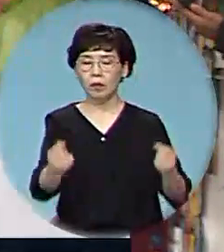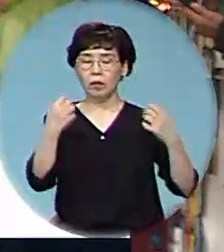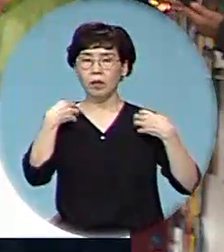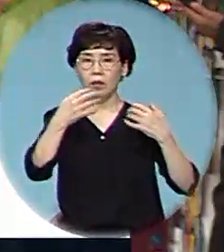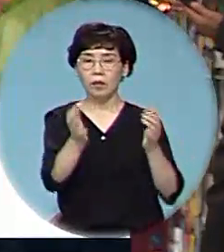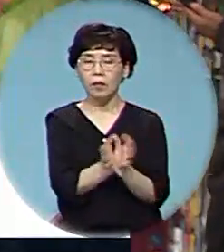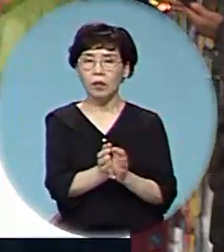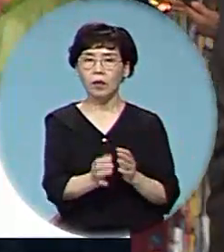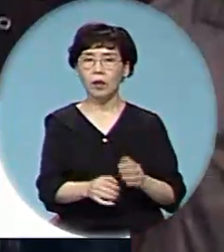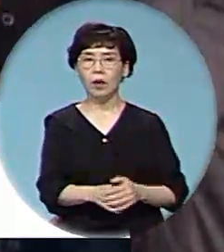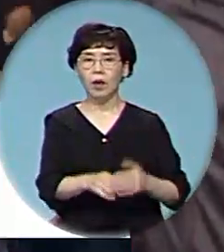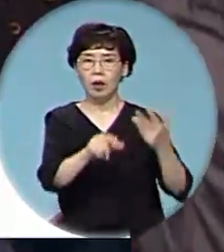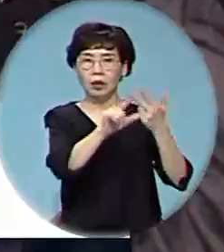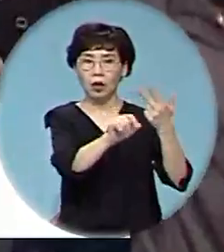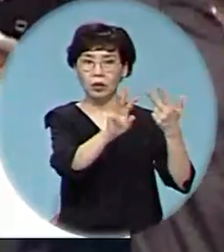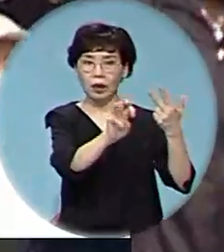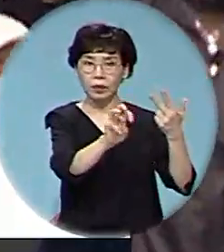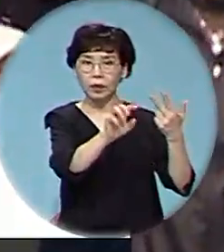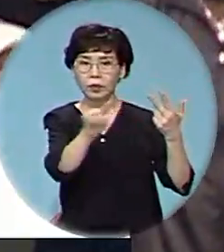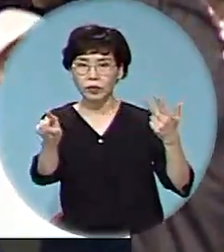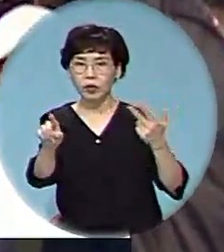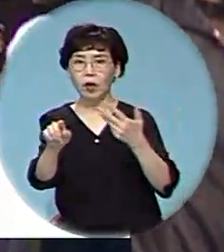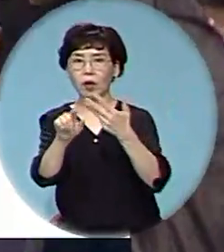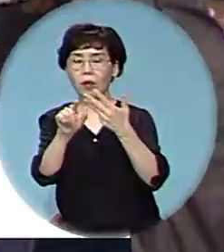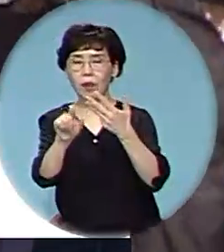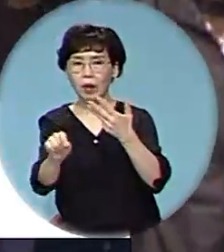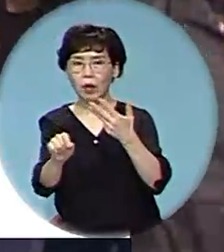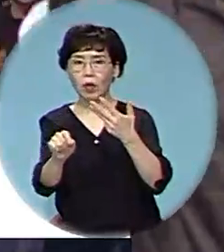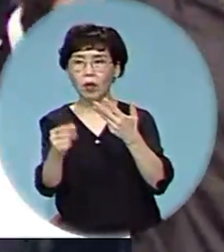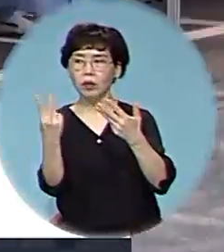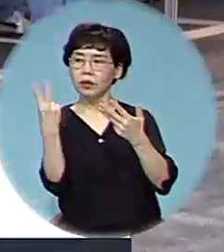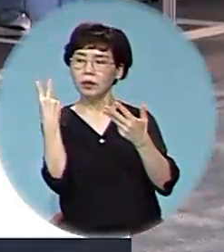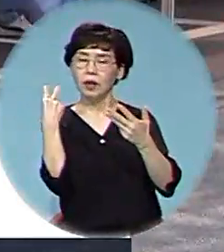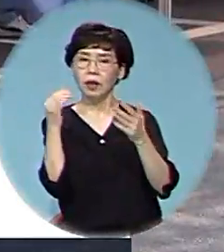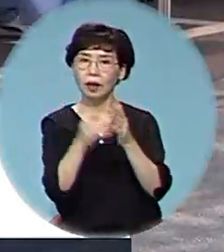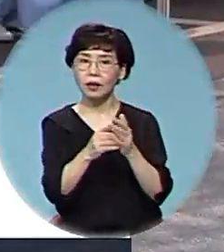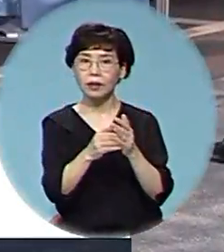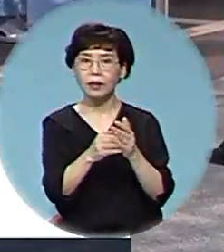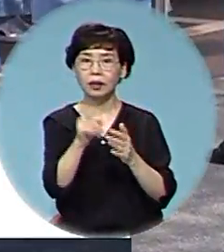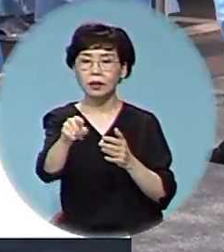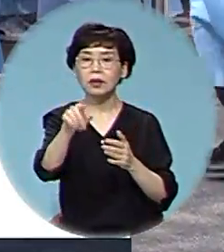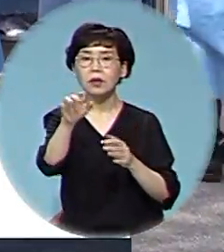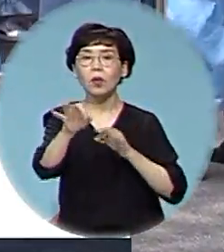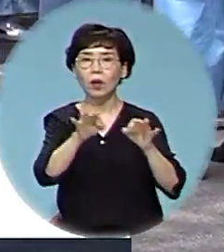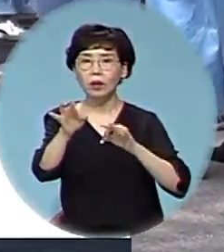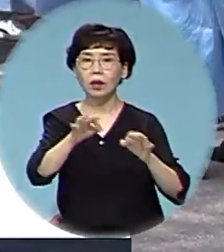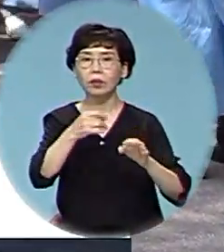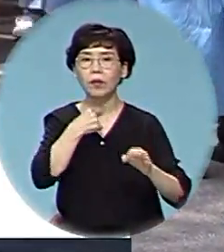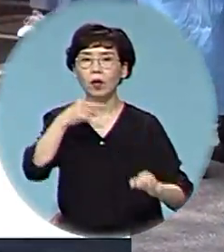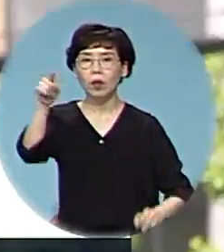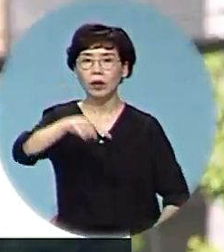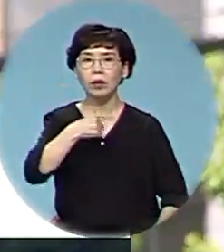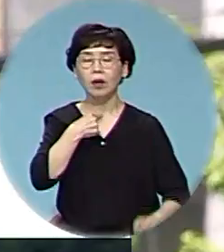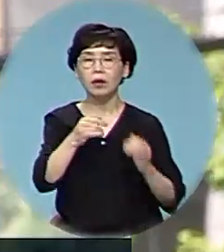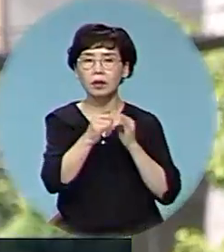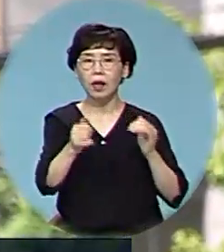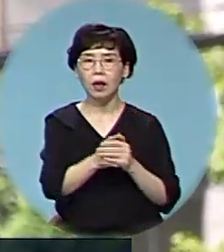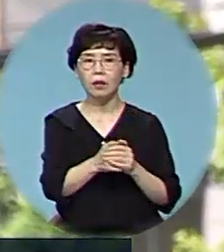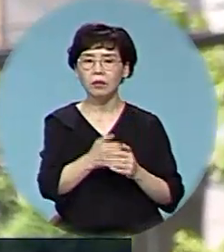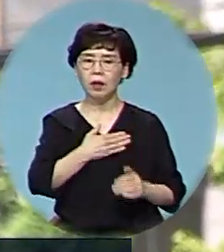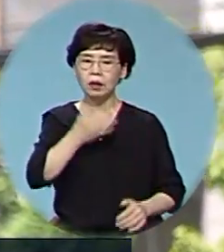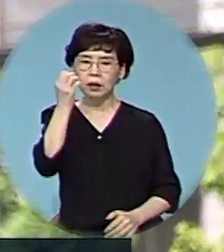보건당국은 지난달 30일부터 그제까지 케네디 상가를 다녀간 사람은 증상에 상관없이 선별진료소로